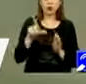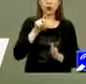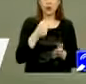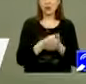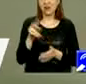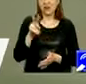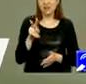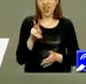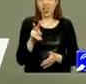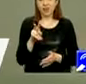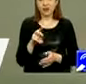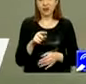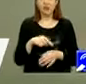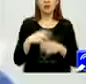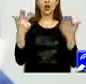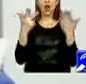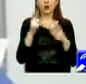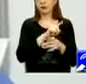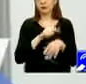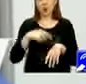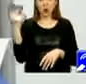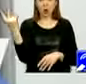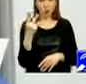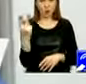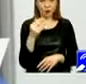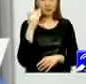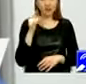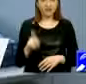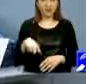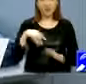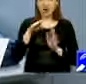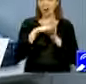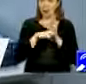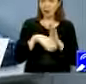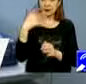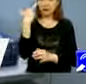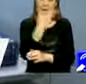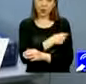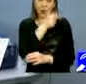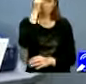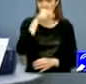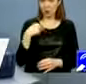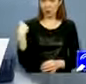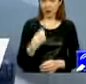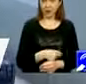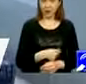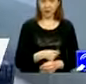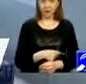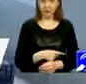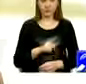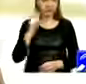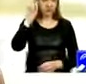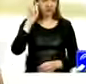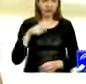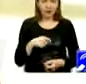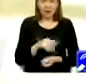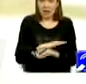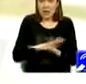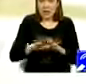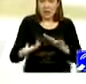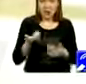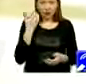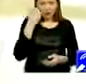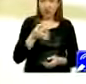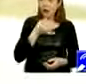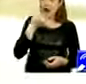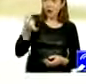până vineri, între orele 8 și 14. Fetița era programată la rapel duminică. Nu ne-a sunat nimeni în momentul în care am spus